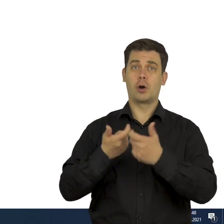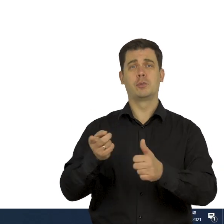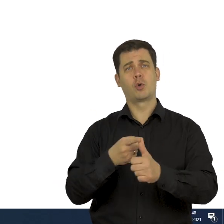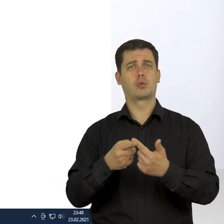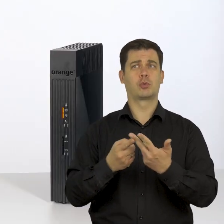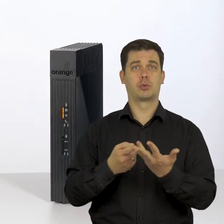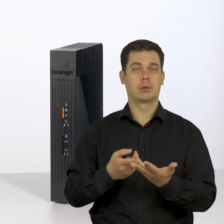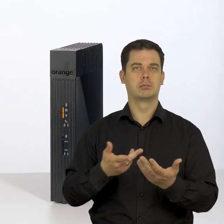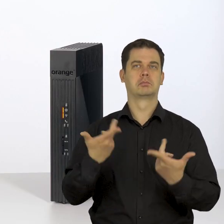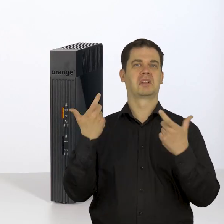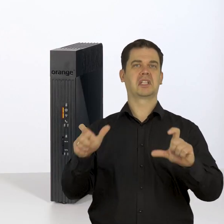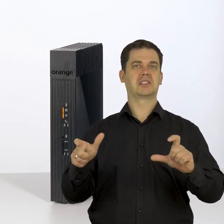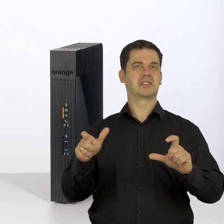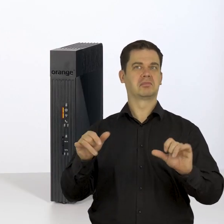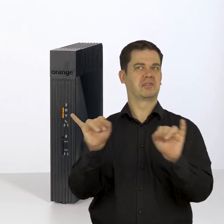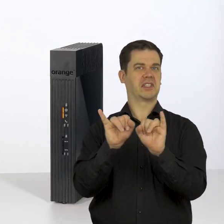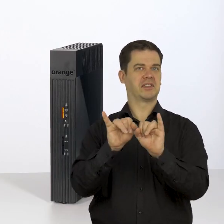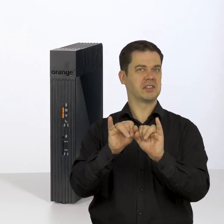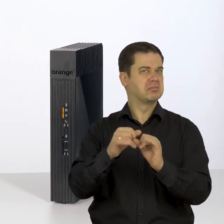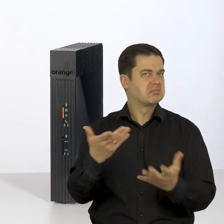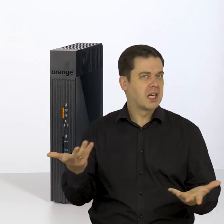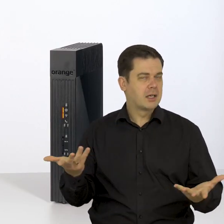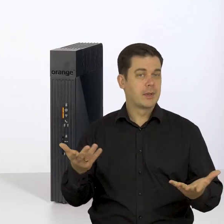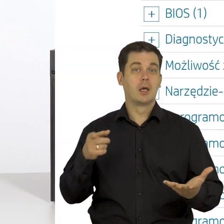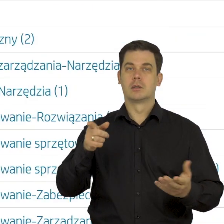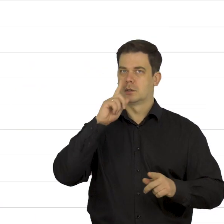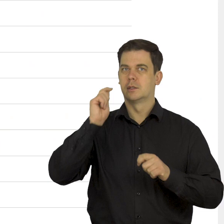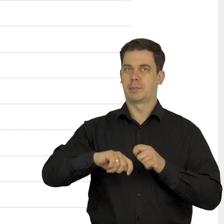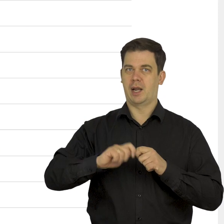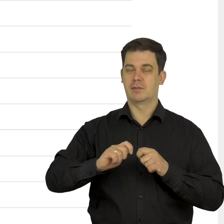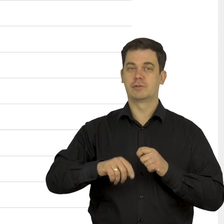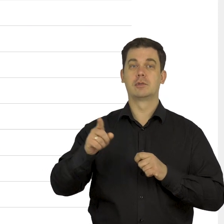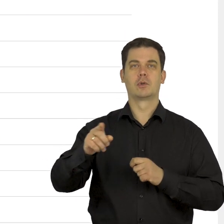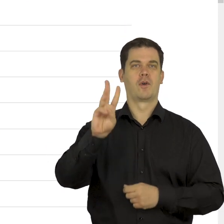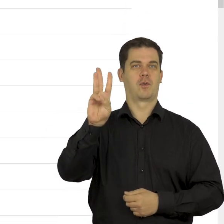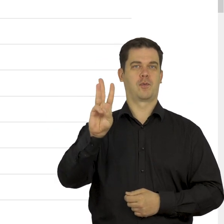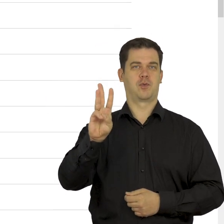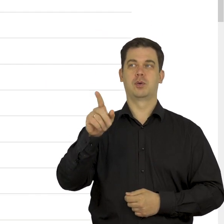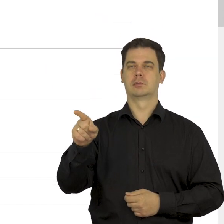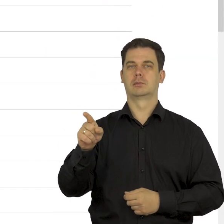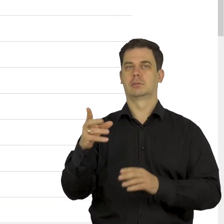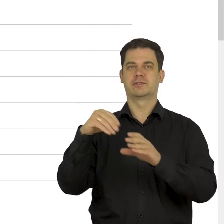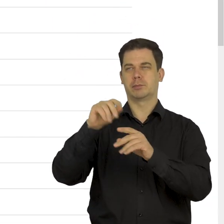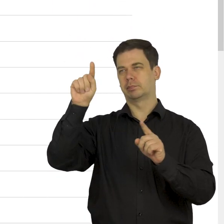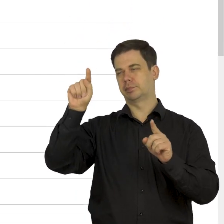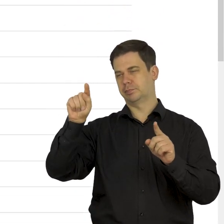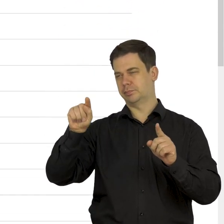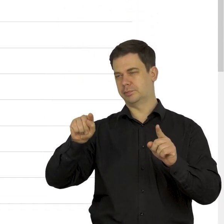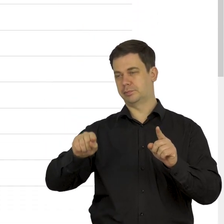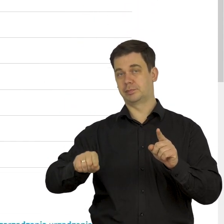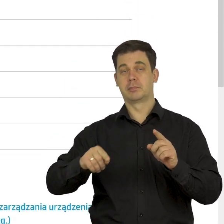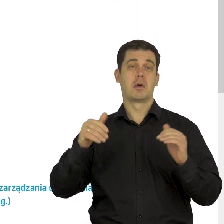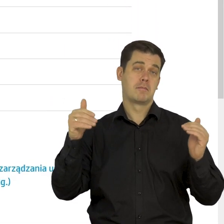Jeśli mimo wykonanych tych wszystkich czynności nadal nie zobaczysz sieci Wi-Fi, to sprawdź, czy jest sterownik na stronie producenta